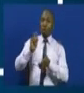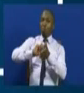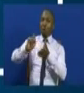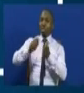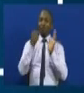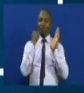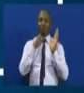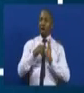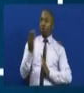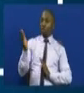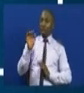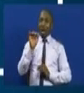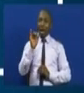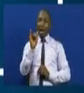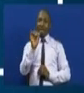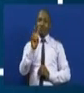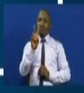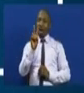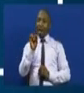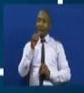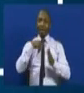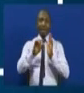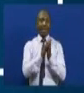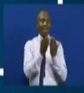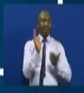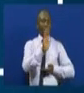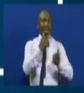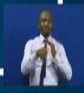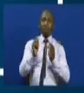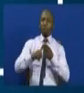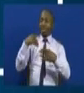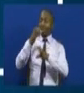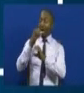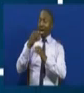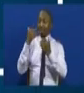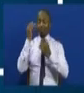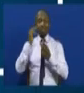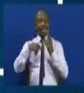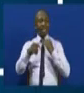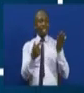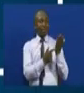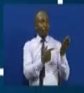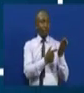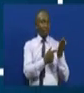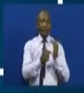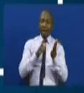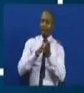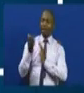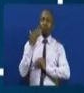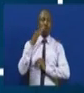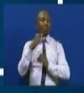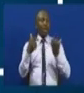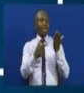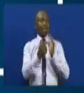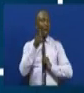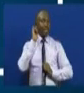kama huyu anaitwa Ivan Van Setima katika kitabu chake kinaitwa Black in Science and Technology akizungumzia umuhimu wa tiba asilia katika